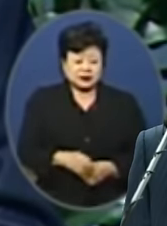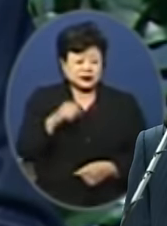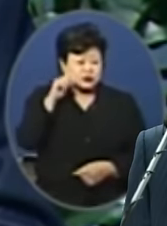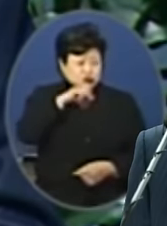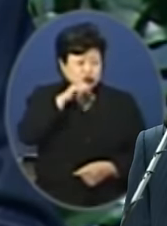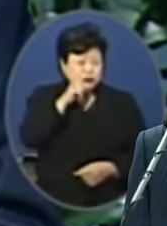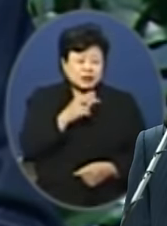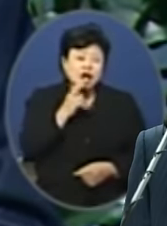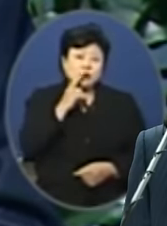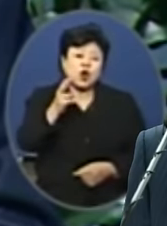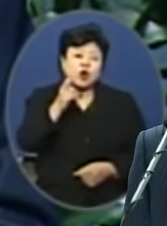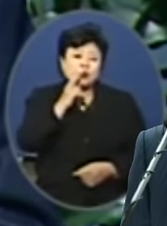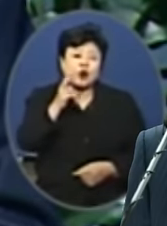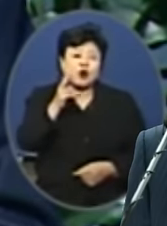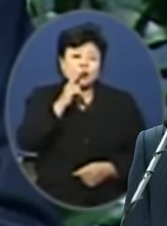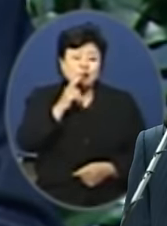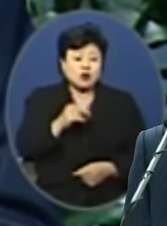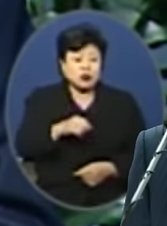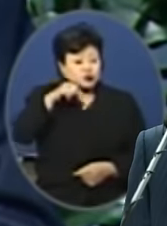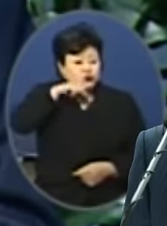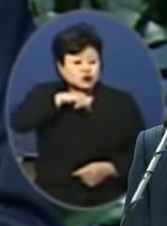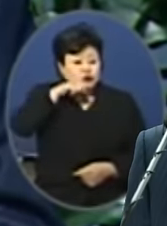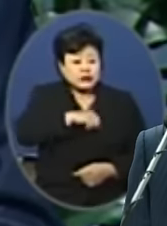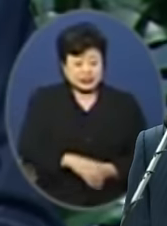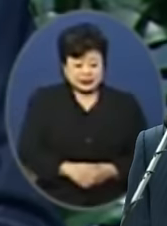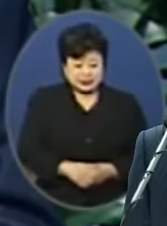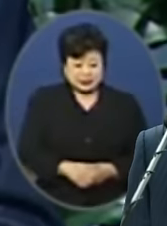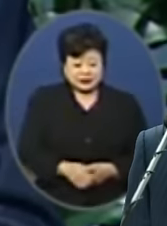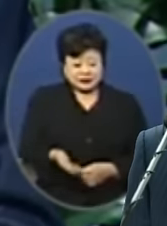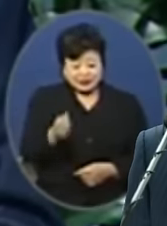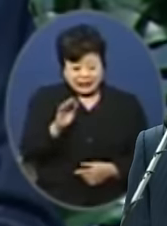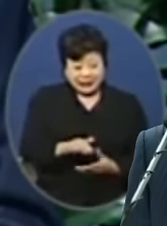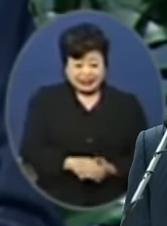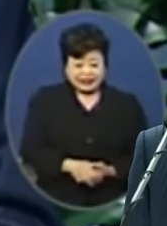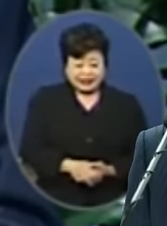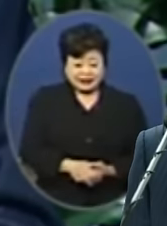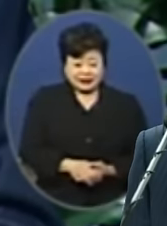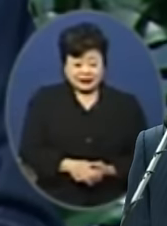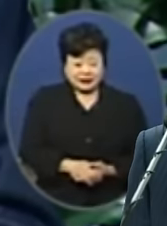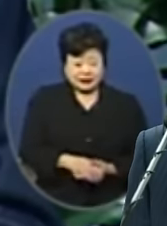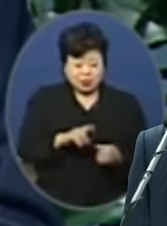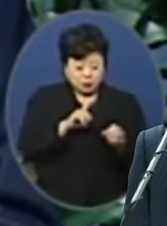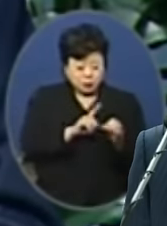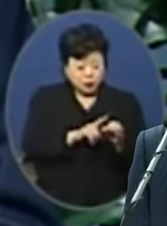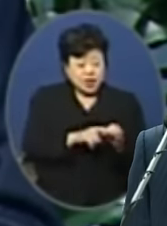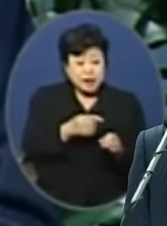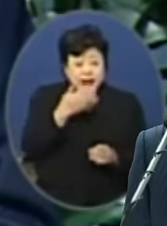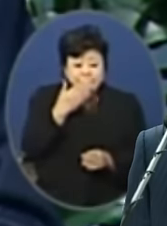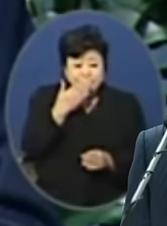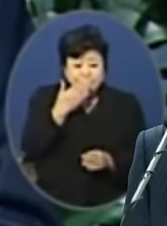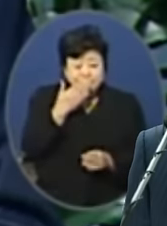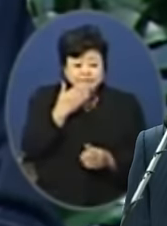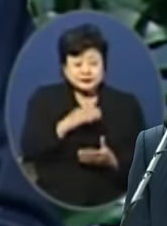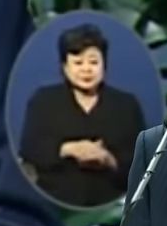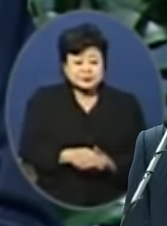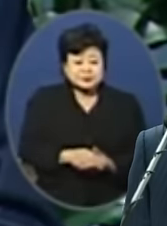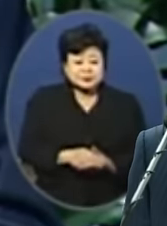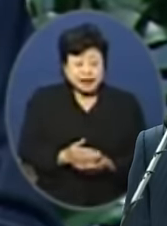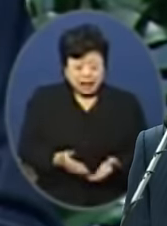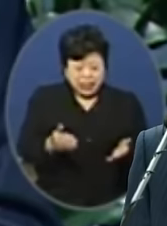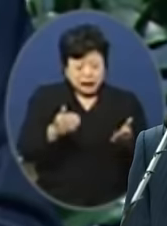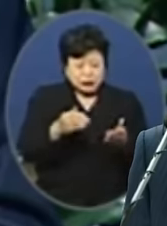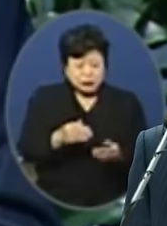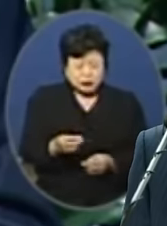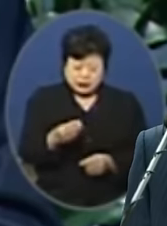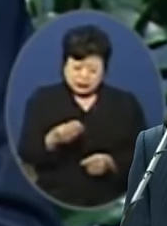취미가 담배 피는 것이 취미입니다. 그런데 그때 보리밥 한 그릇도 못 먹고